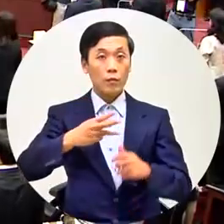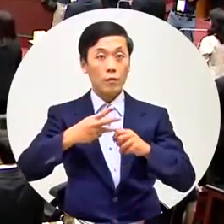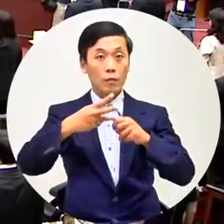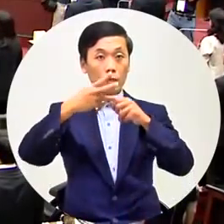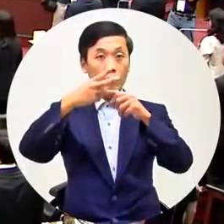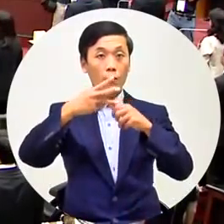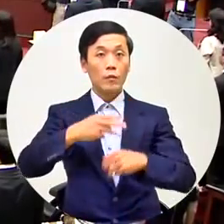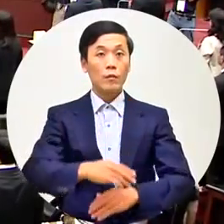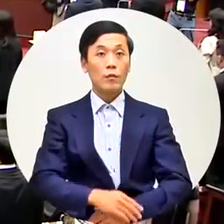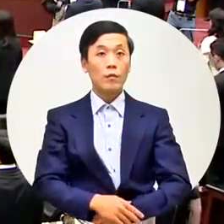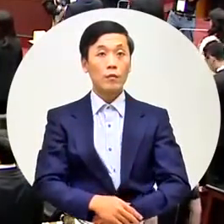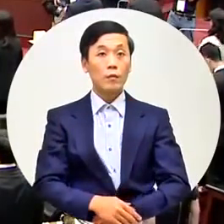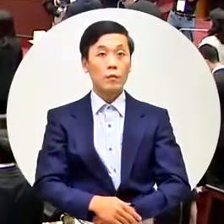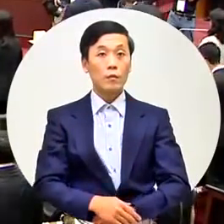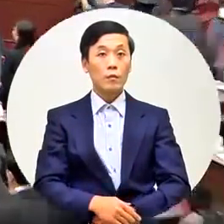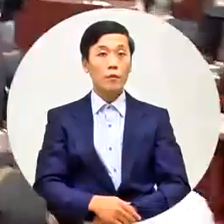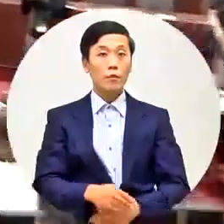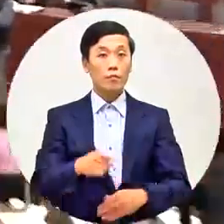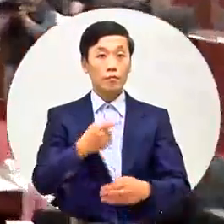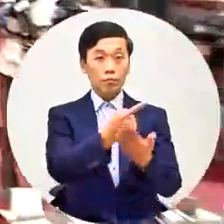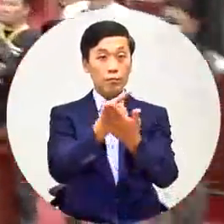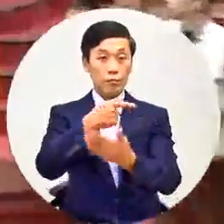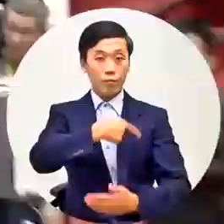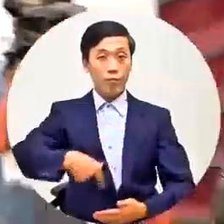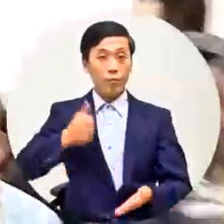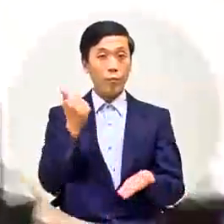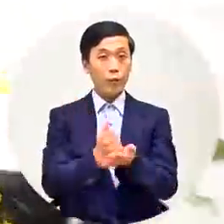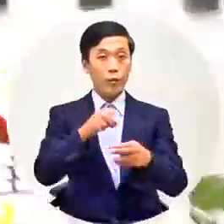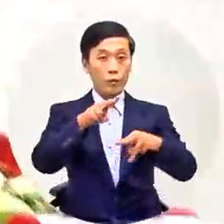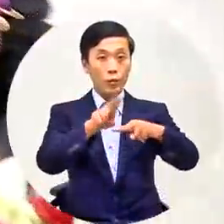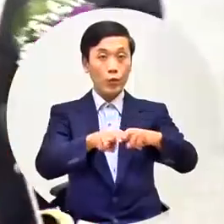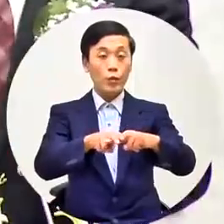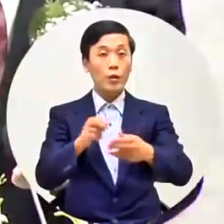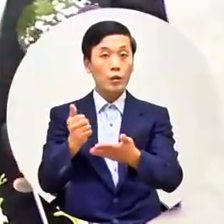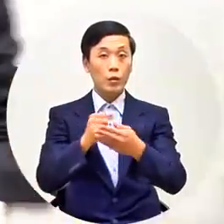各位当选人请坐下，请主持人致辞。